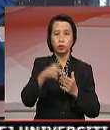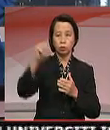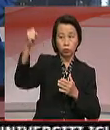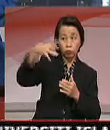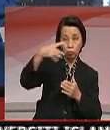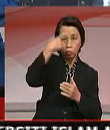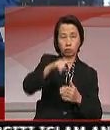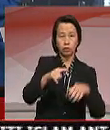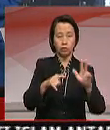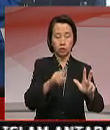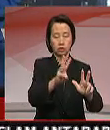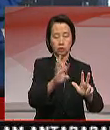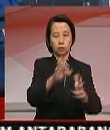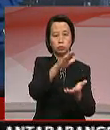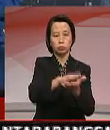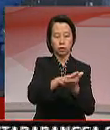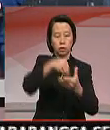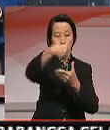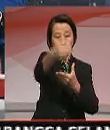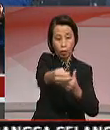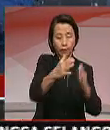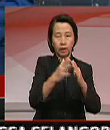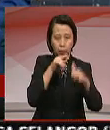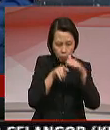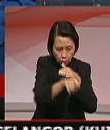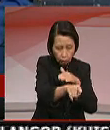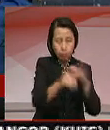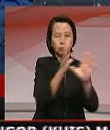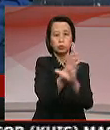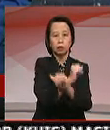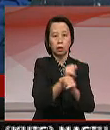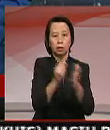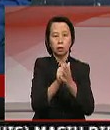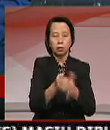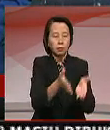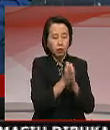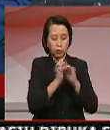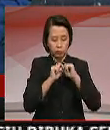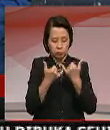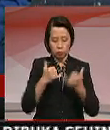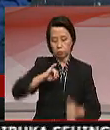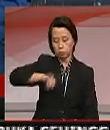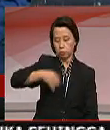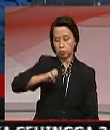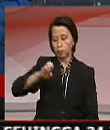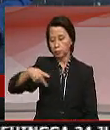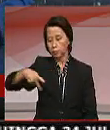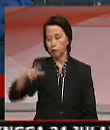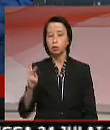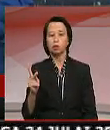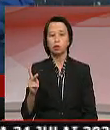untuk 369 sekolah luar Bandar dan pedalaman di Sarawak yang di pohon Syariah juga holdings yang berhak